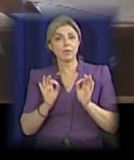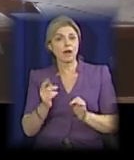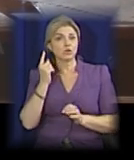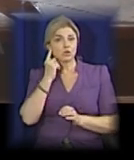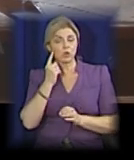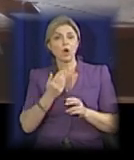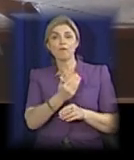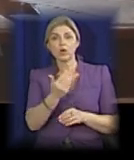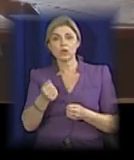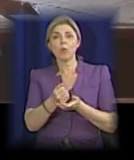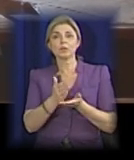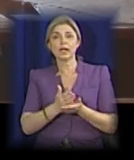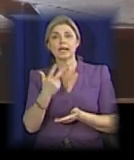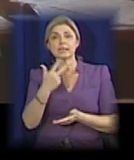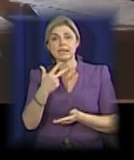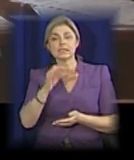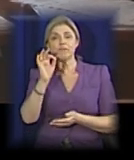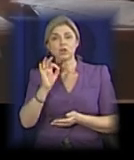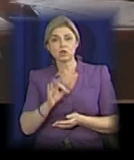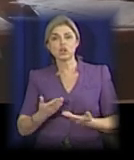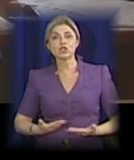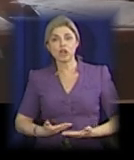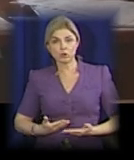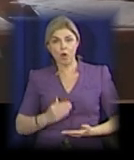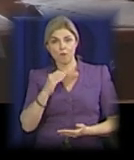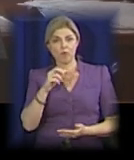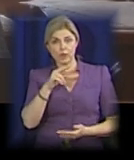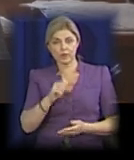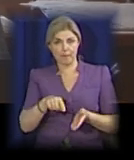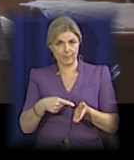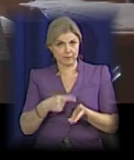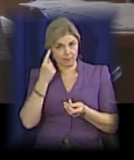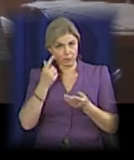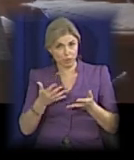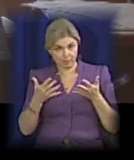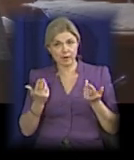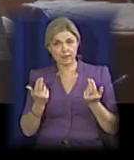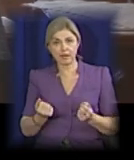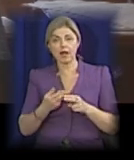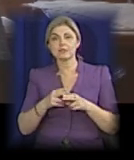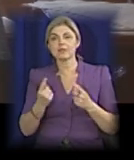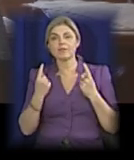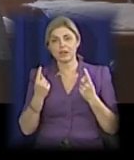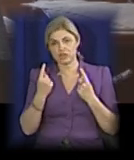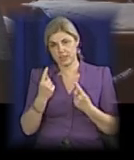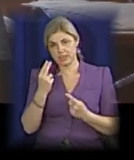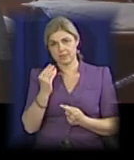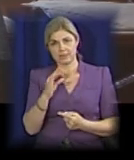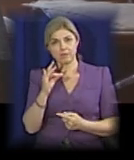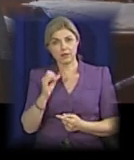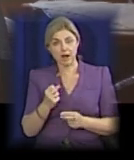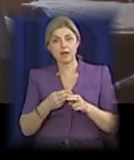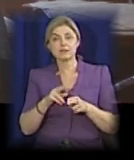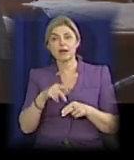фразу. Вони обслуговують 30% житлового фонду міста. Зрозуміло, так? Це дуже величезна цифра. Тобто